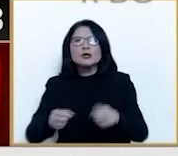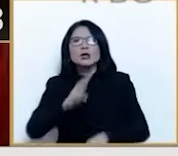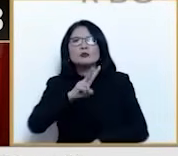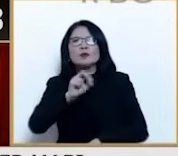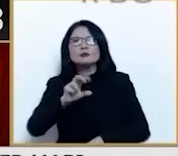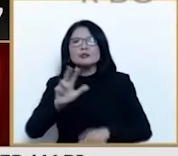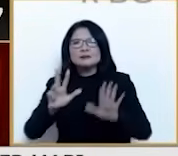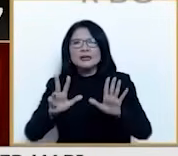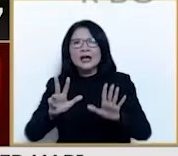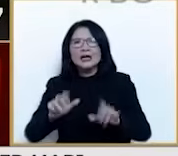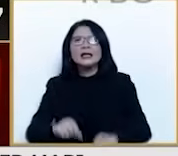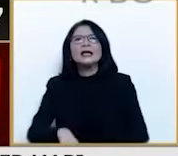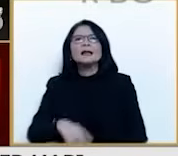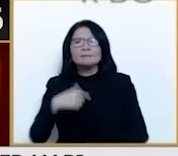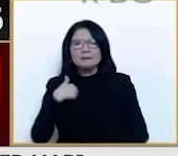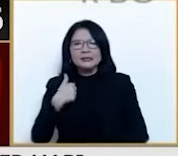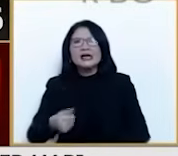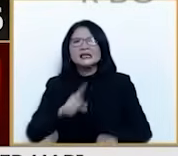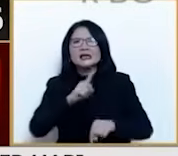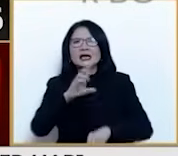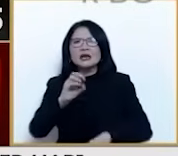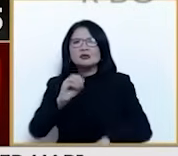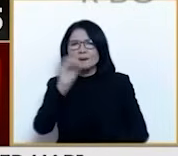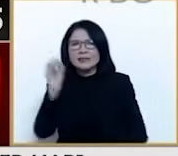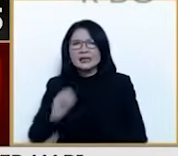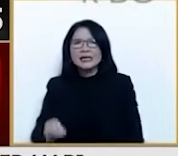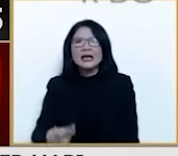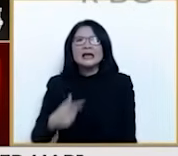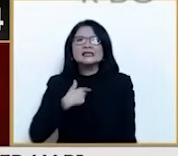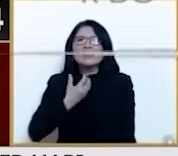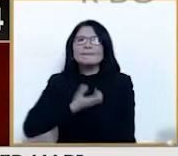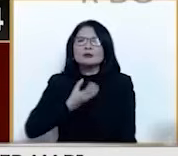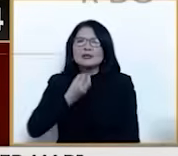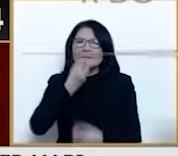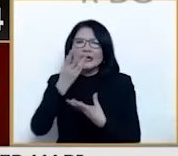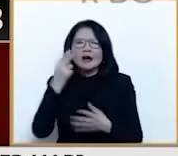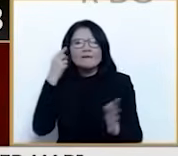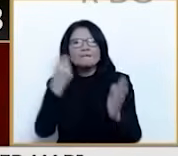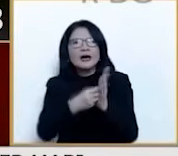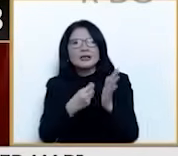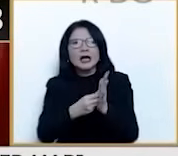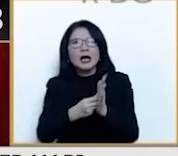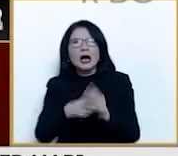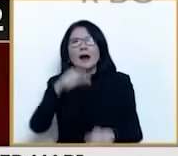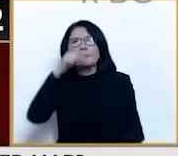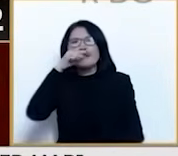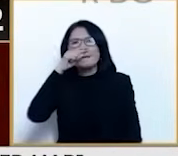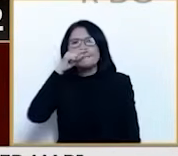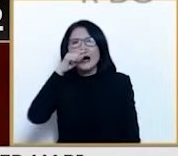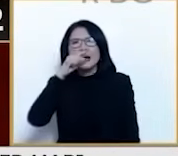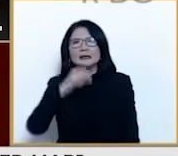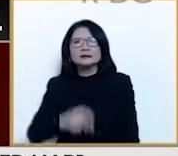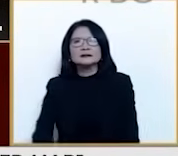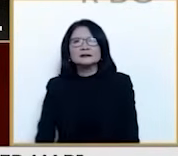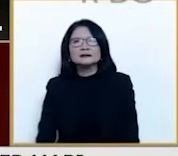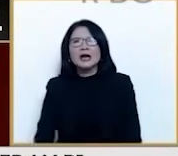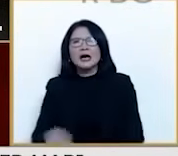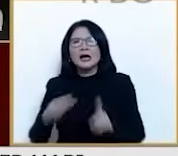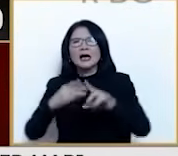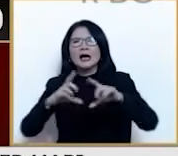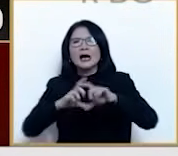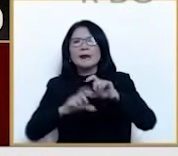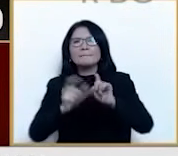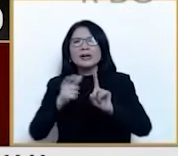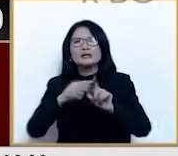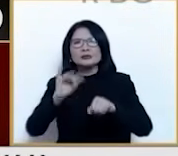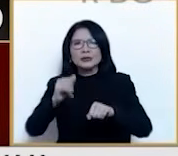2029-2030 insya Allah 100%. Yang saya ingin sampaikan satu fakta, menurut Pak Basuki, mantan Menteri PUPR, Jakarta